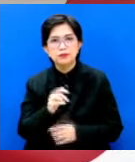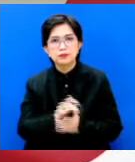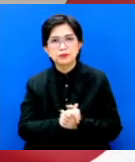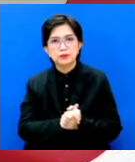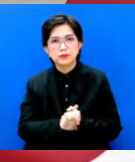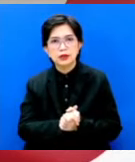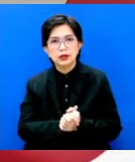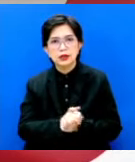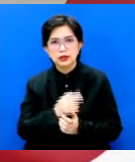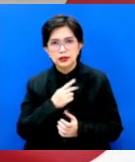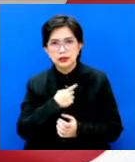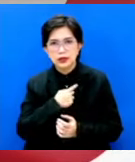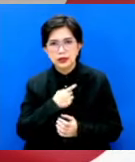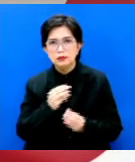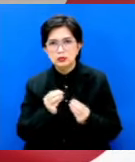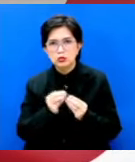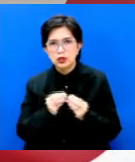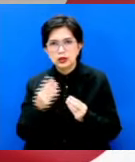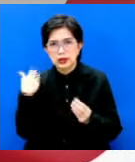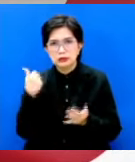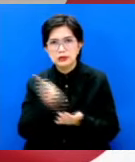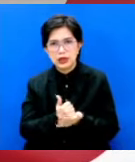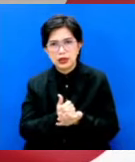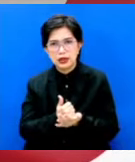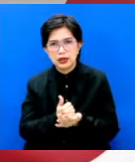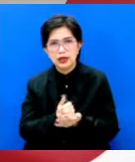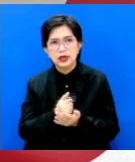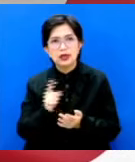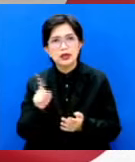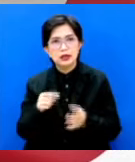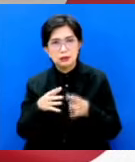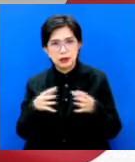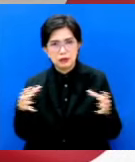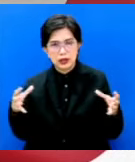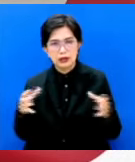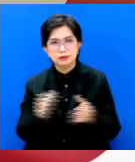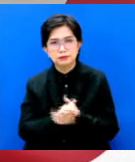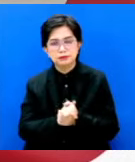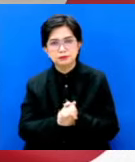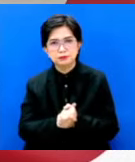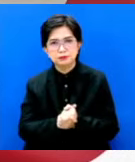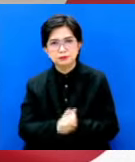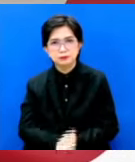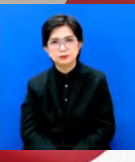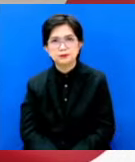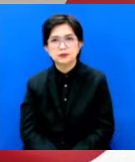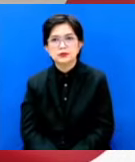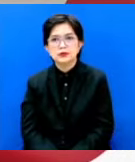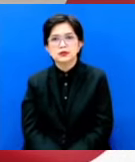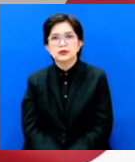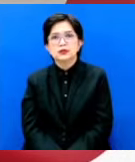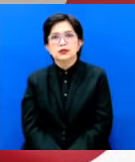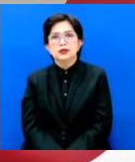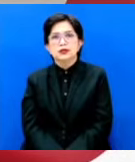kebijakanpembangunanitu sendiri.Teruskan.Oke,silakan